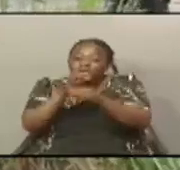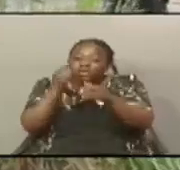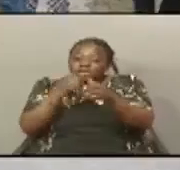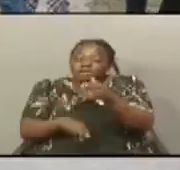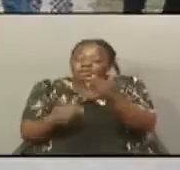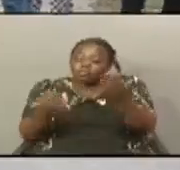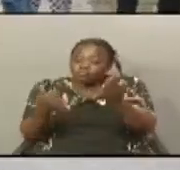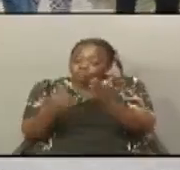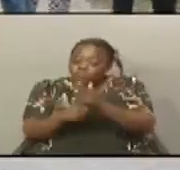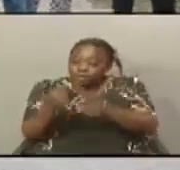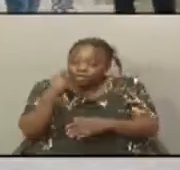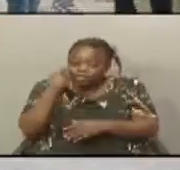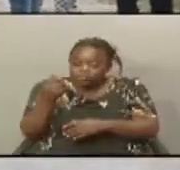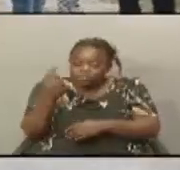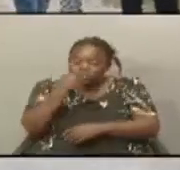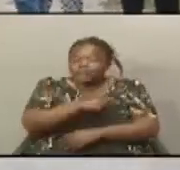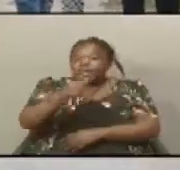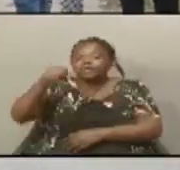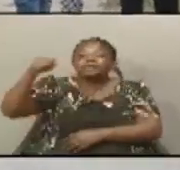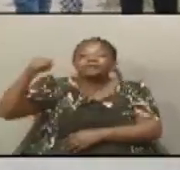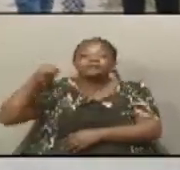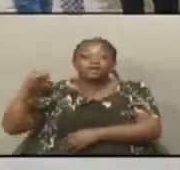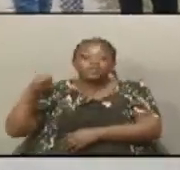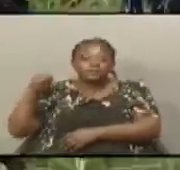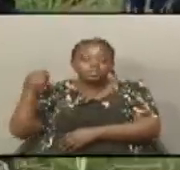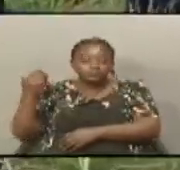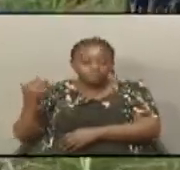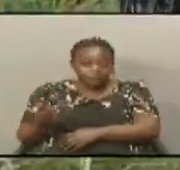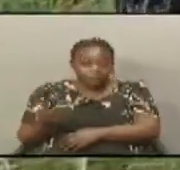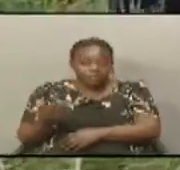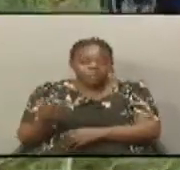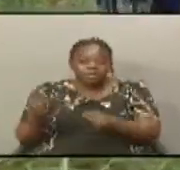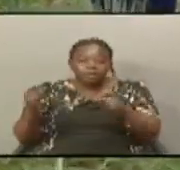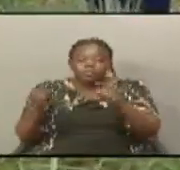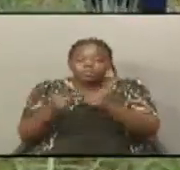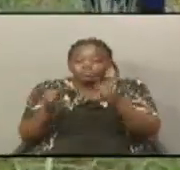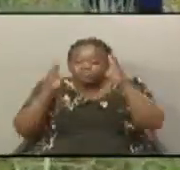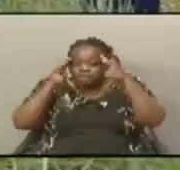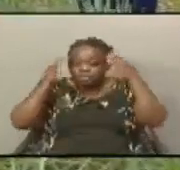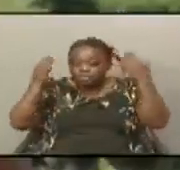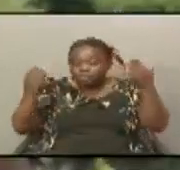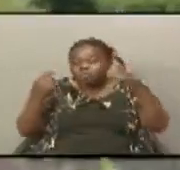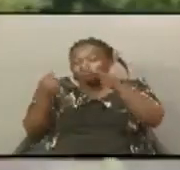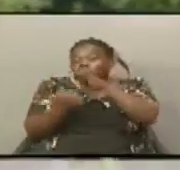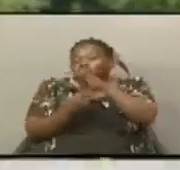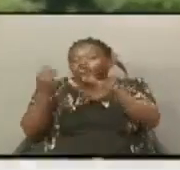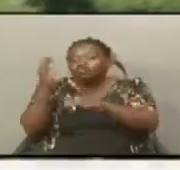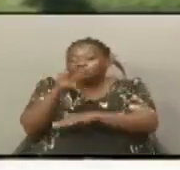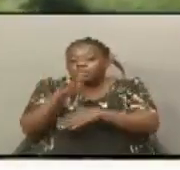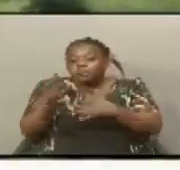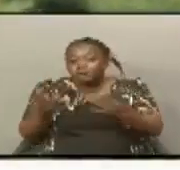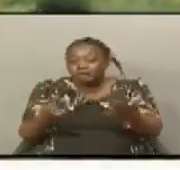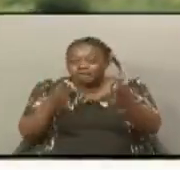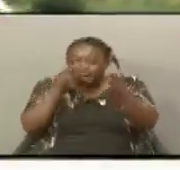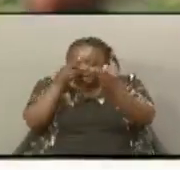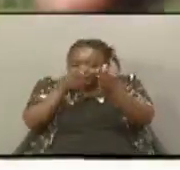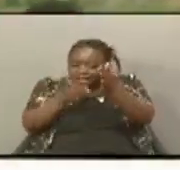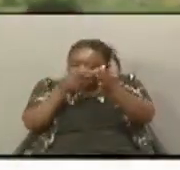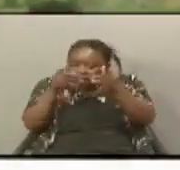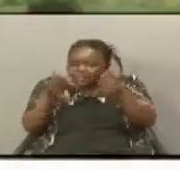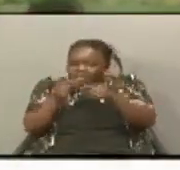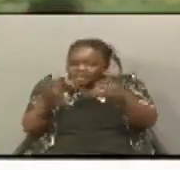batandise okulaba onako olweggulo ku budebe basaayo ne bamanya nti embeera ebize. Oluka kamera ke bateekayo ne